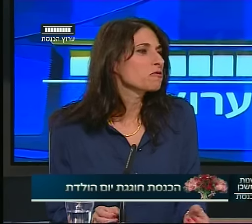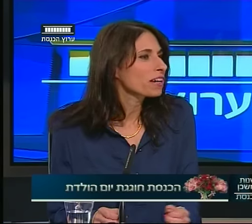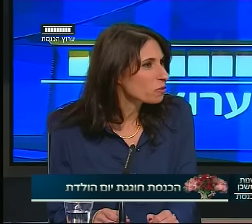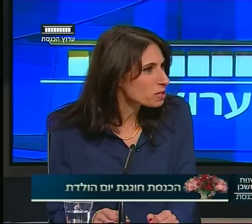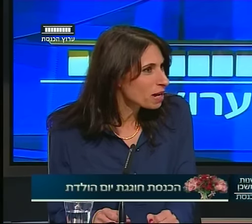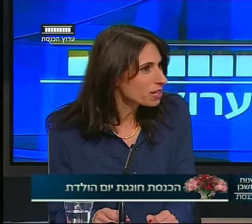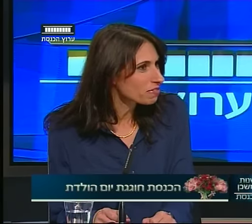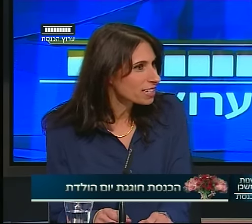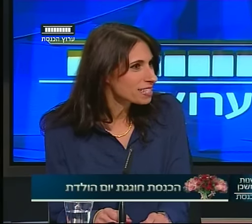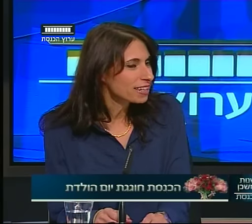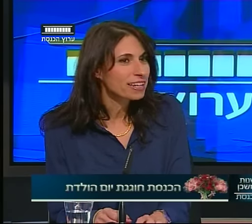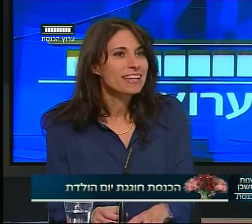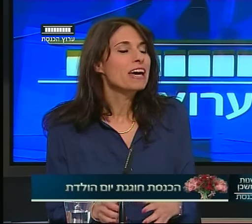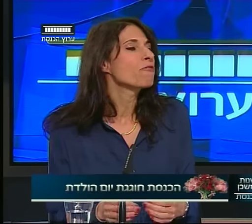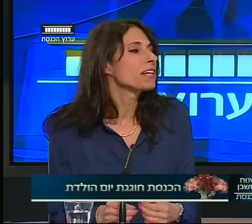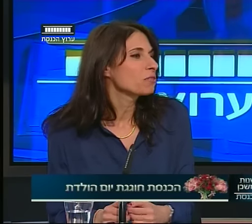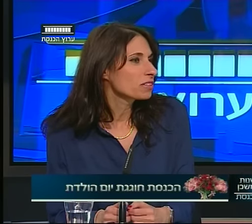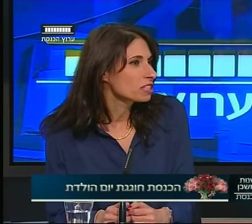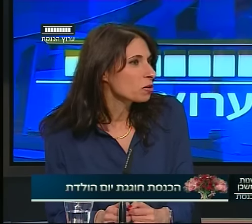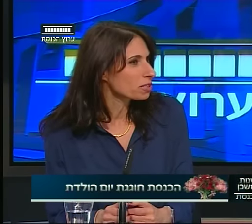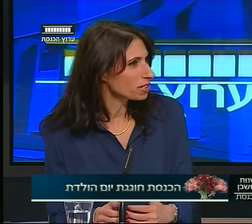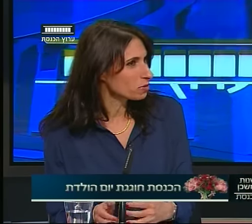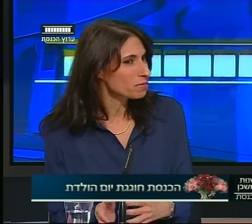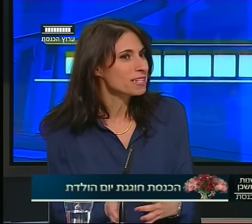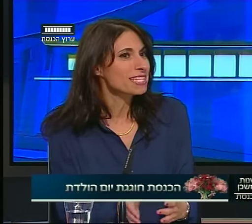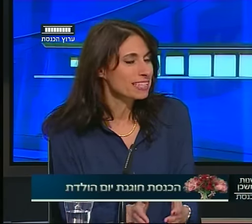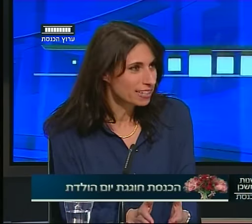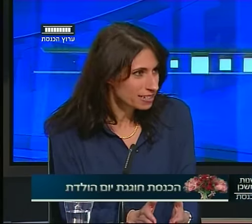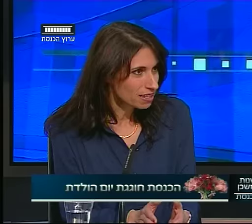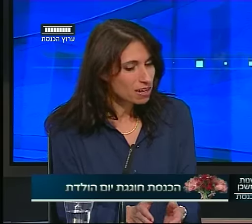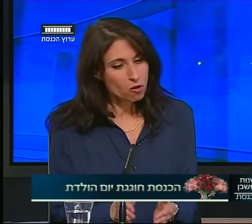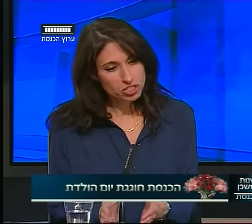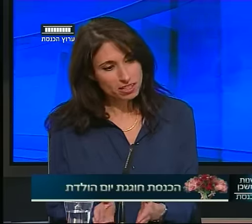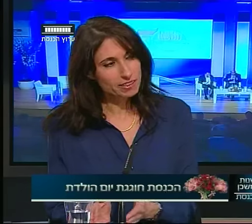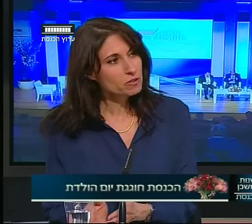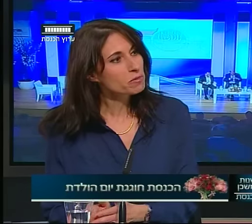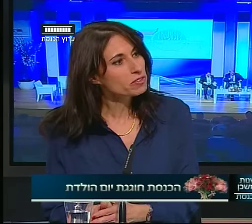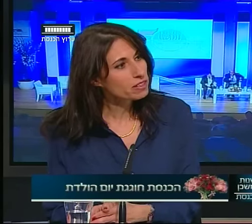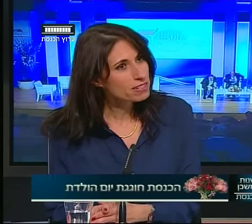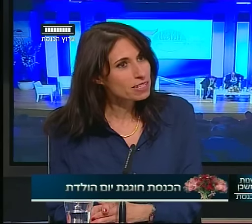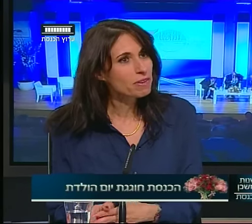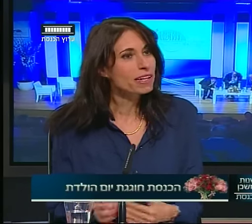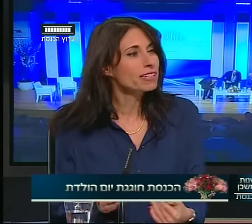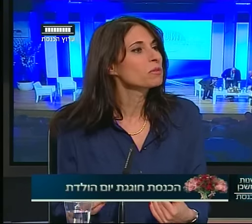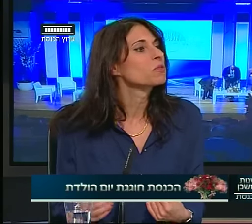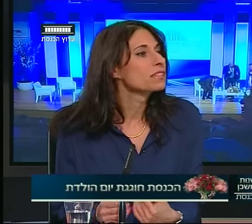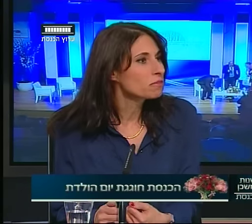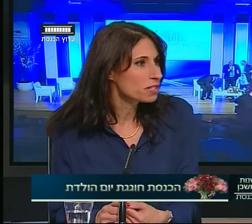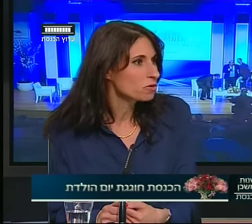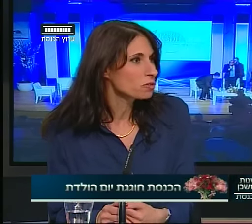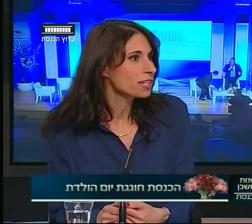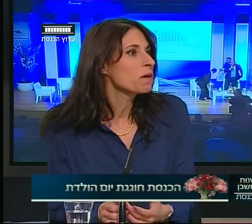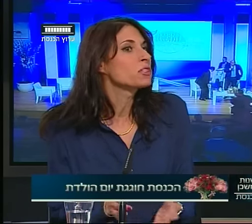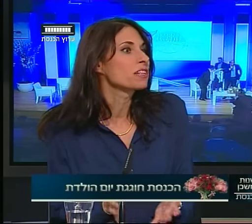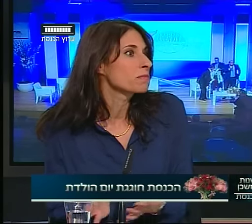מישהי ששופכת כוס מים על חבר כנסת אחר. איפה אנחנו כתקשורת, אם אנחנו צריכים לסקר את זה, או שללכת לנושאים היותר רציניים? איך אנחנו מתמודדים